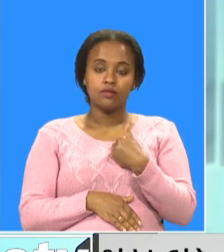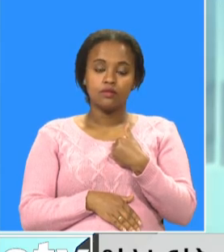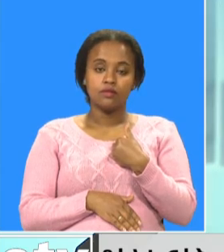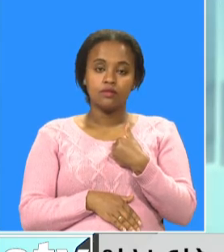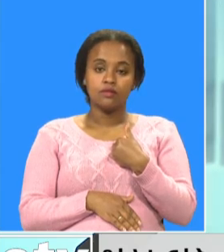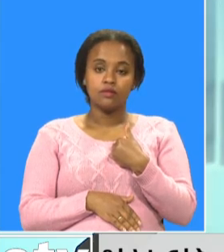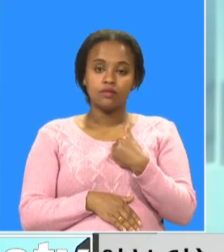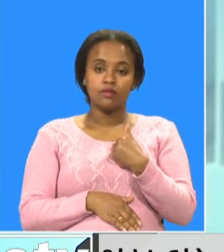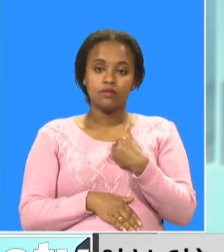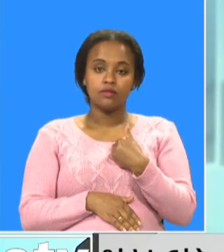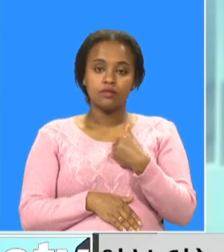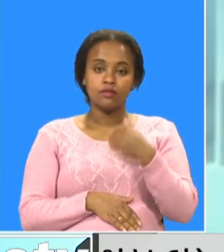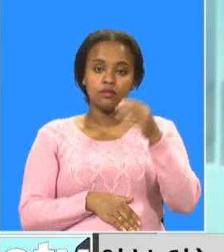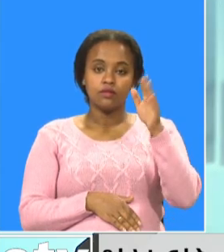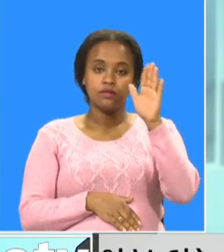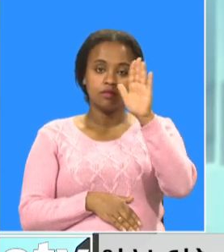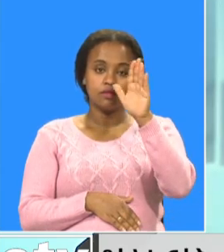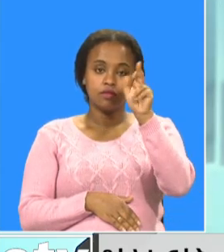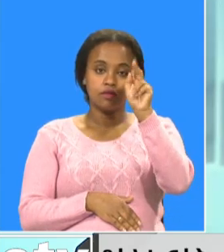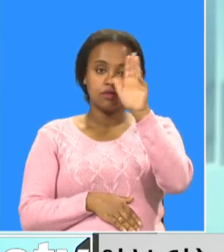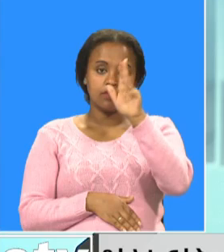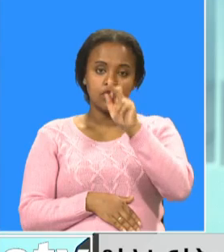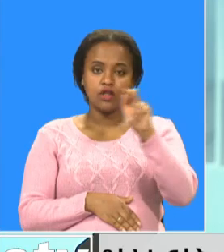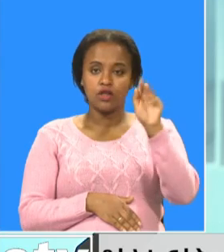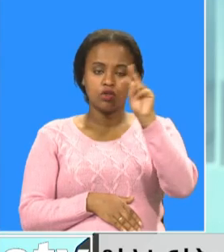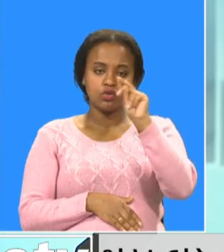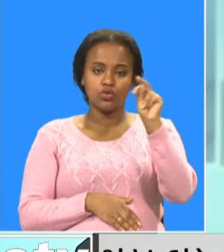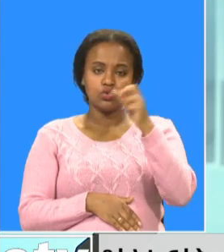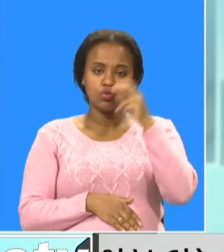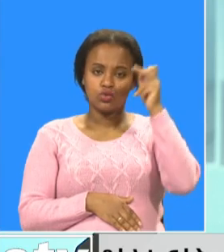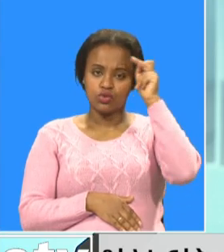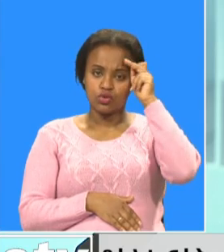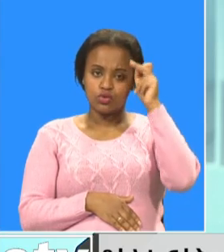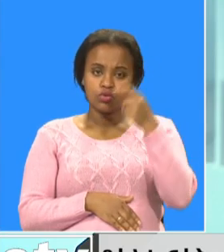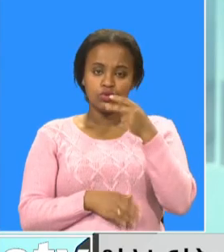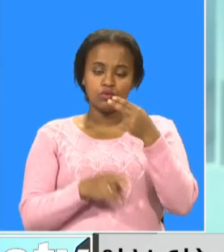ያረጉና። ደቹ እባላለሁ። እሺ